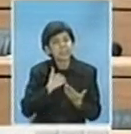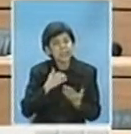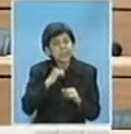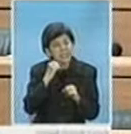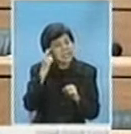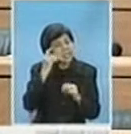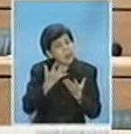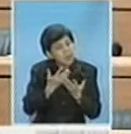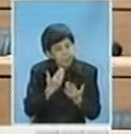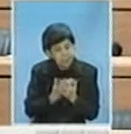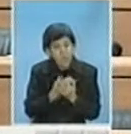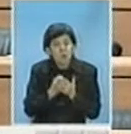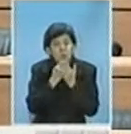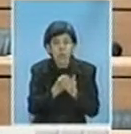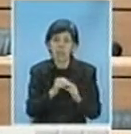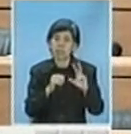ไว้ที่ความเสียหาย